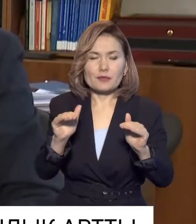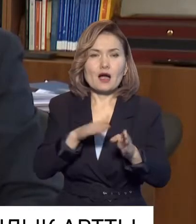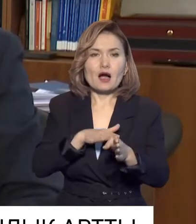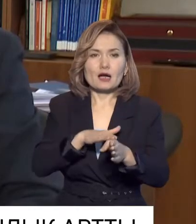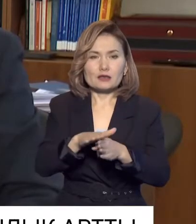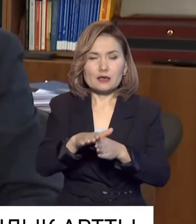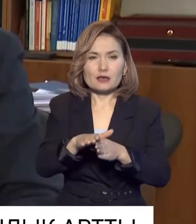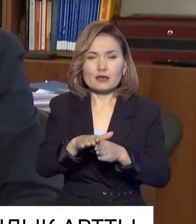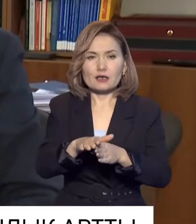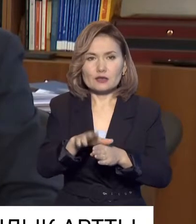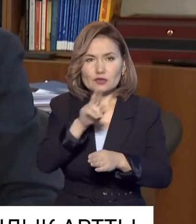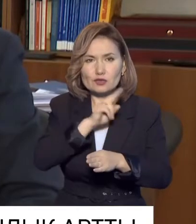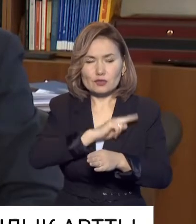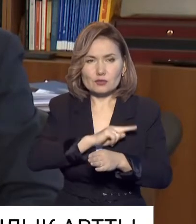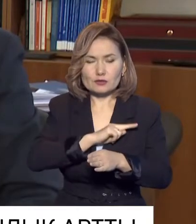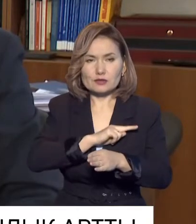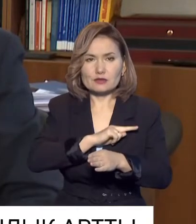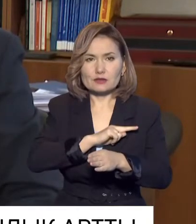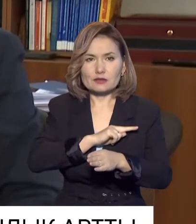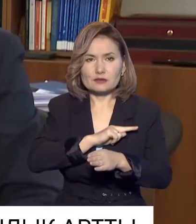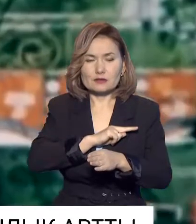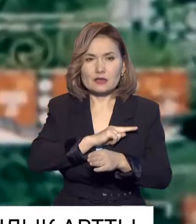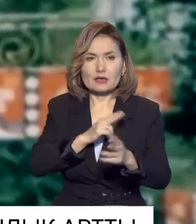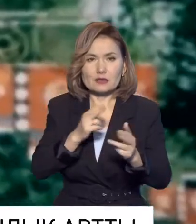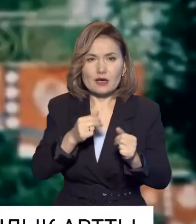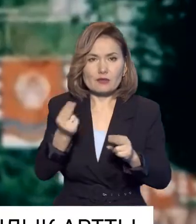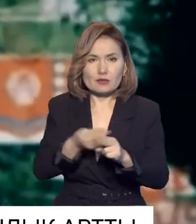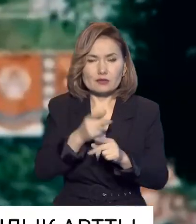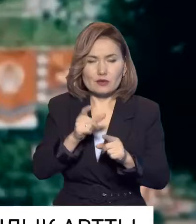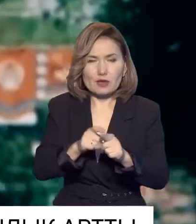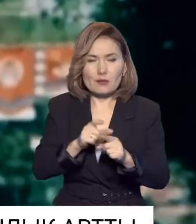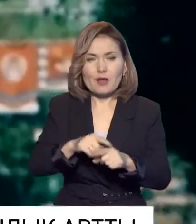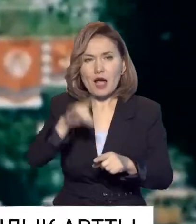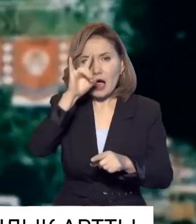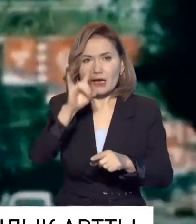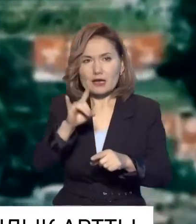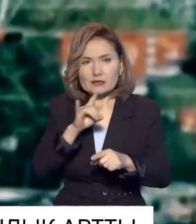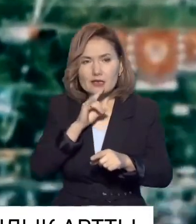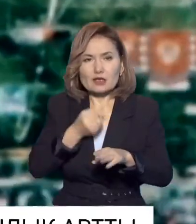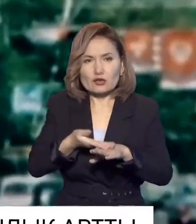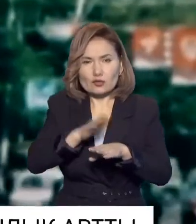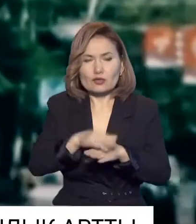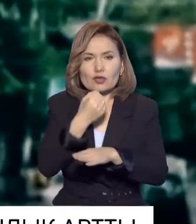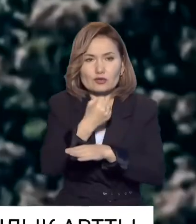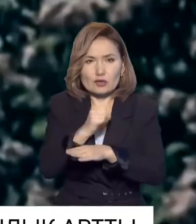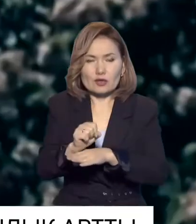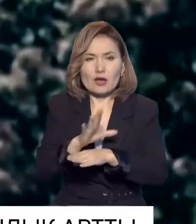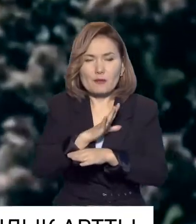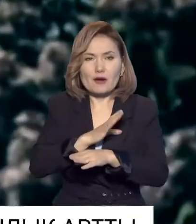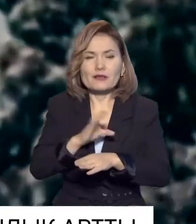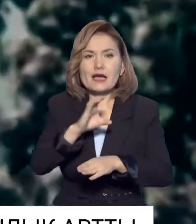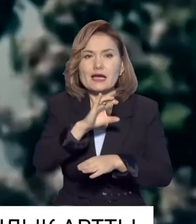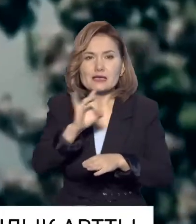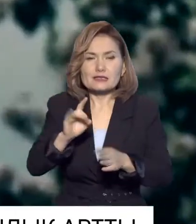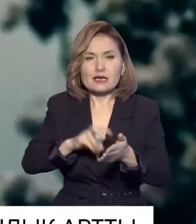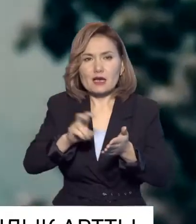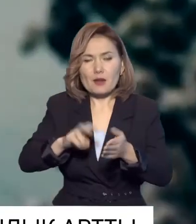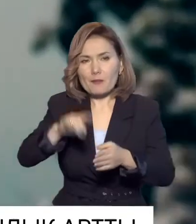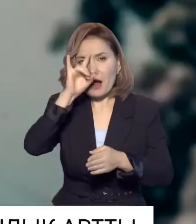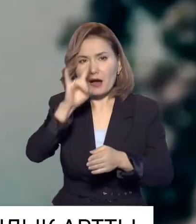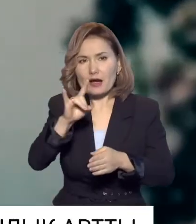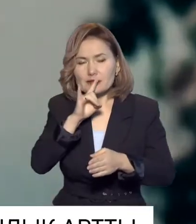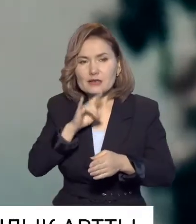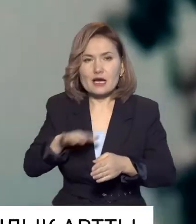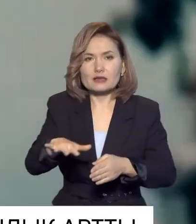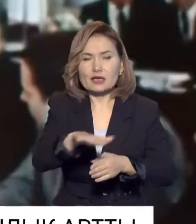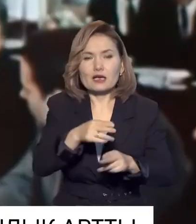атқарған ол сөзсіз. Қазақстан сыннан сүрінбей өтті. Бұрын Кеңес одағының құрамында болған мемлекеттермен Азия,